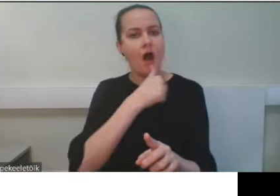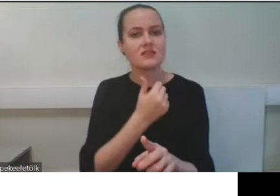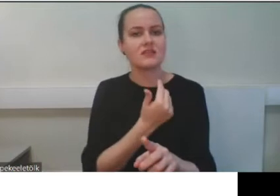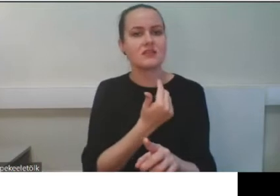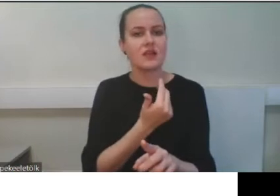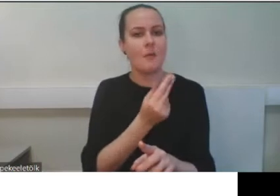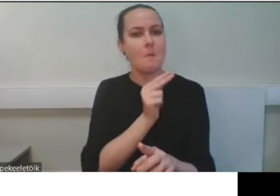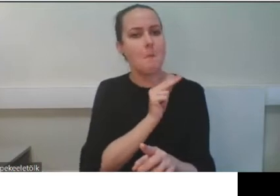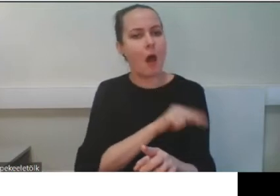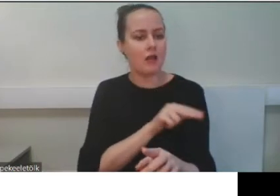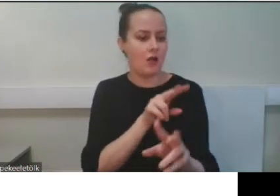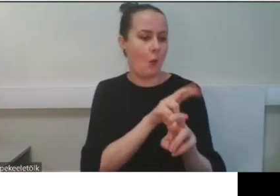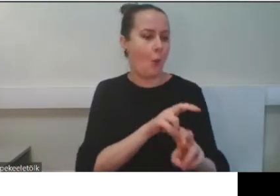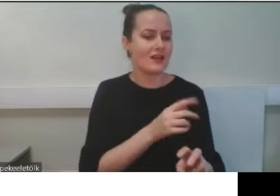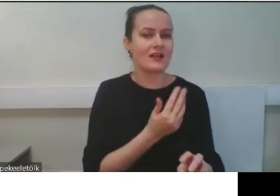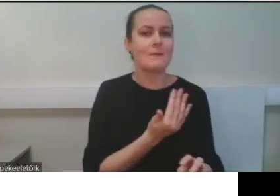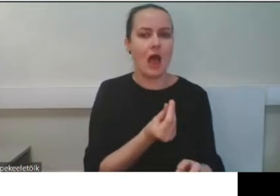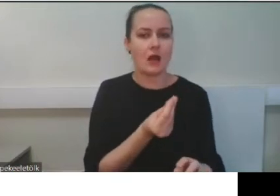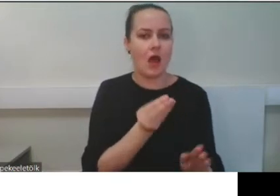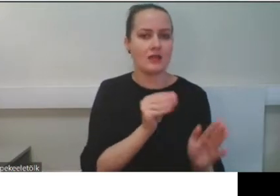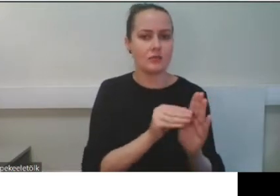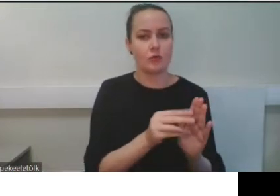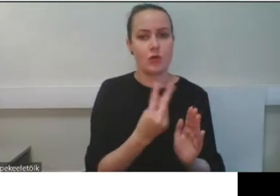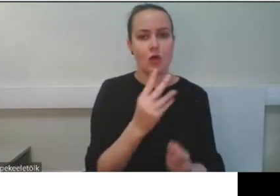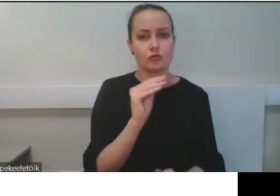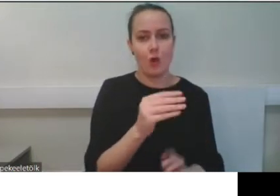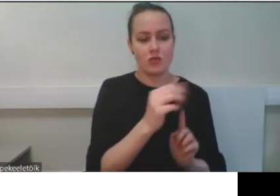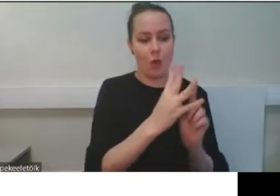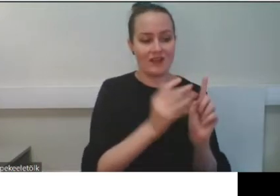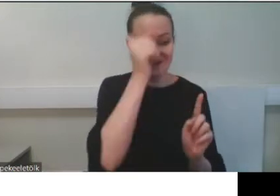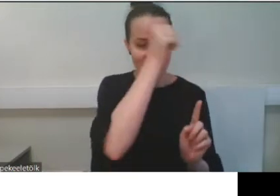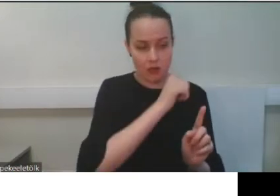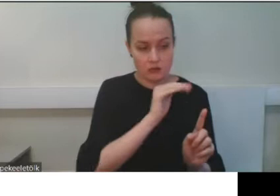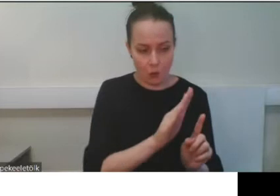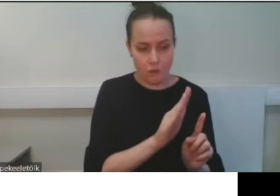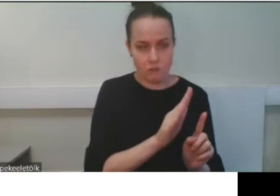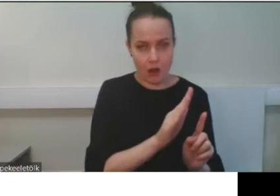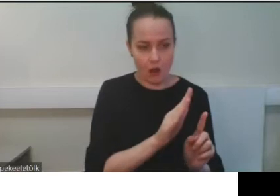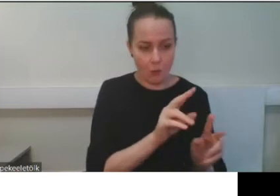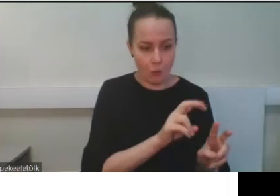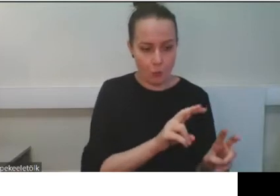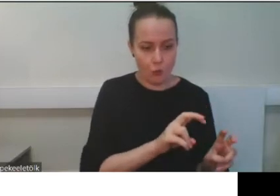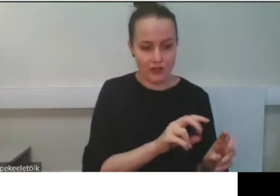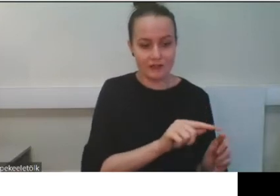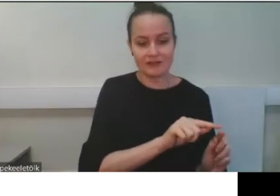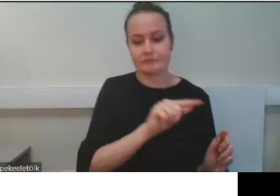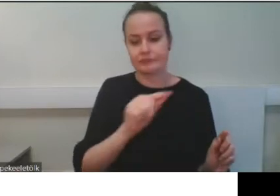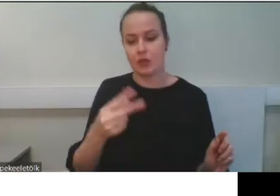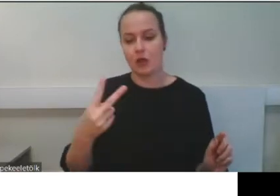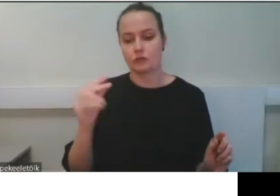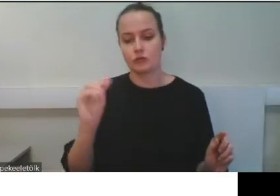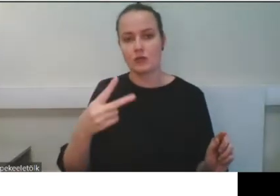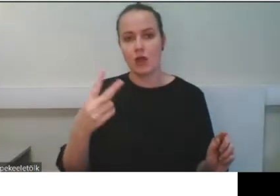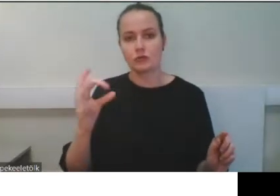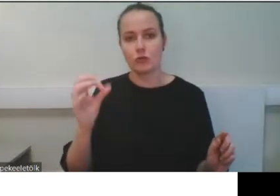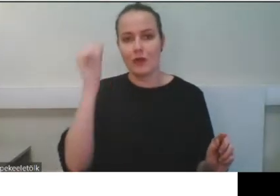kui näiteks 65-aastastel üldse Eestis kokku.